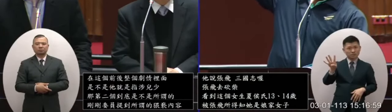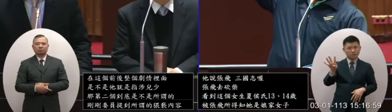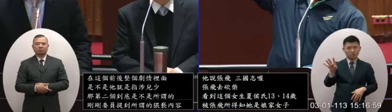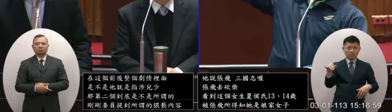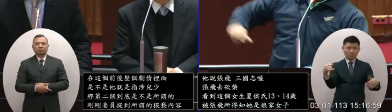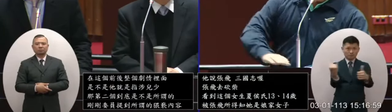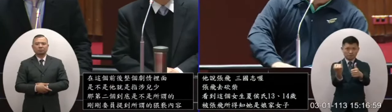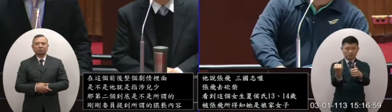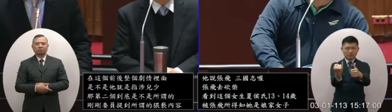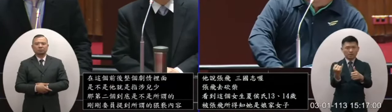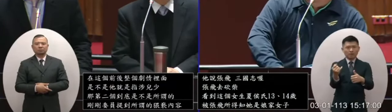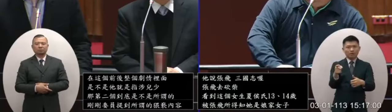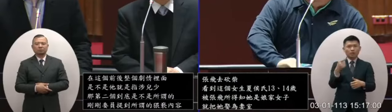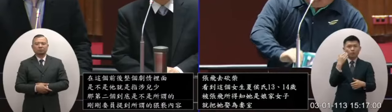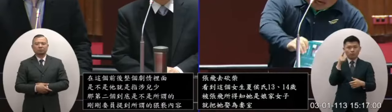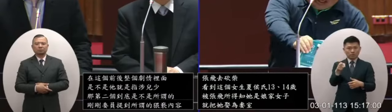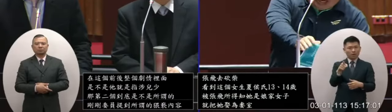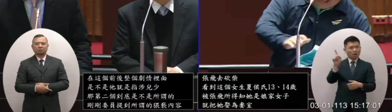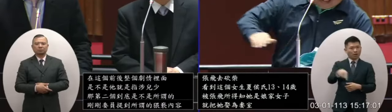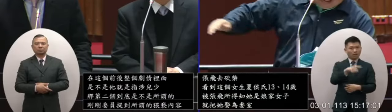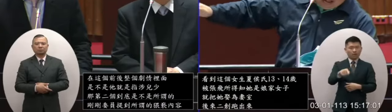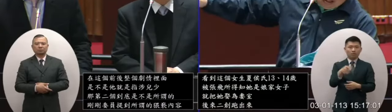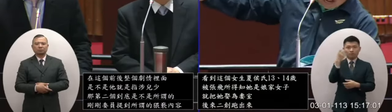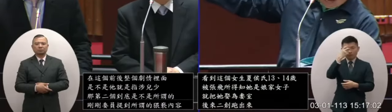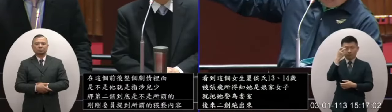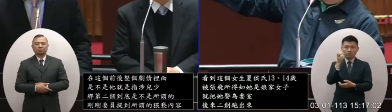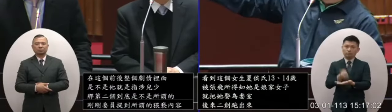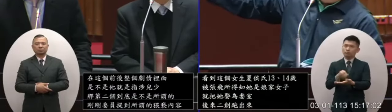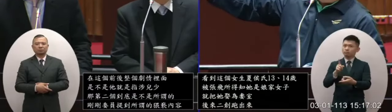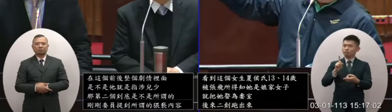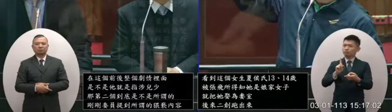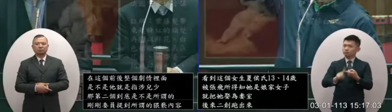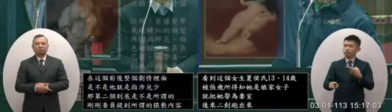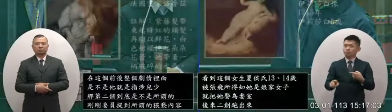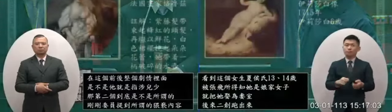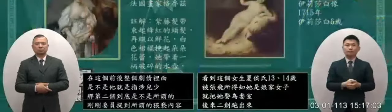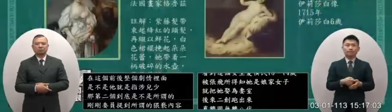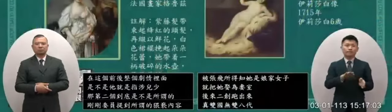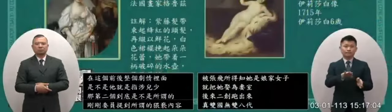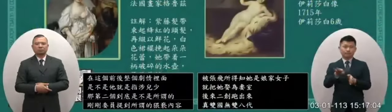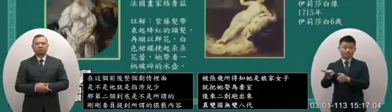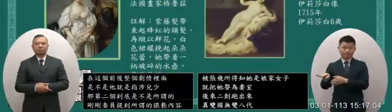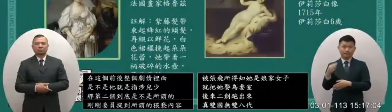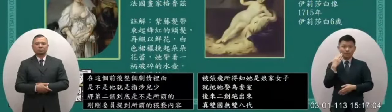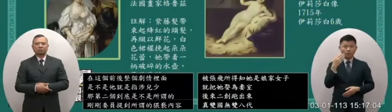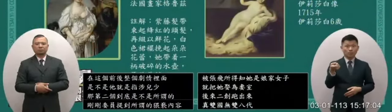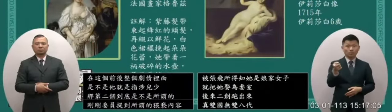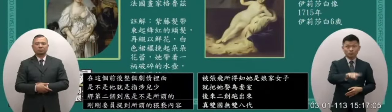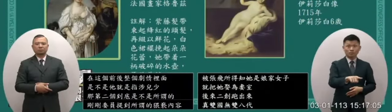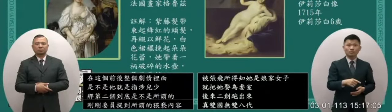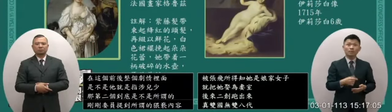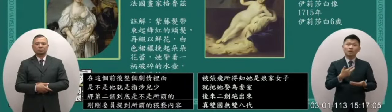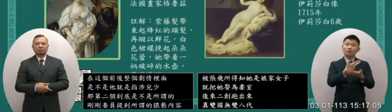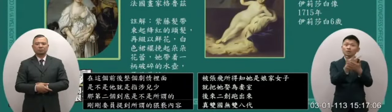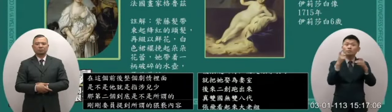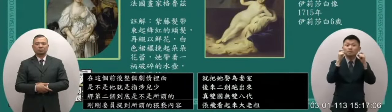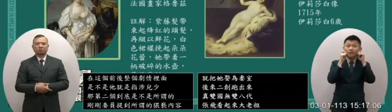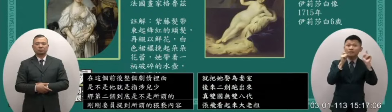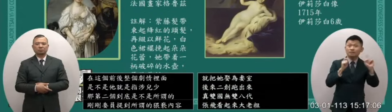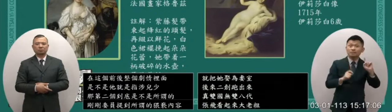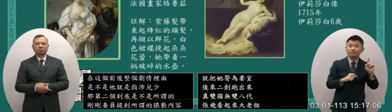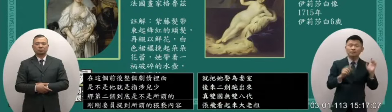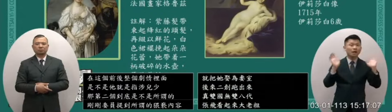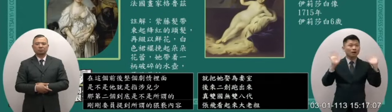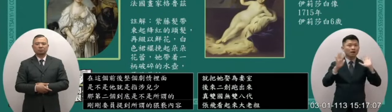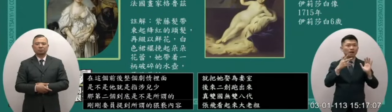果这个要管理，那不是很矛盾吗？然后再下一页，那如果你要管的话，到底什么是艺术品，什么是